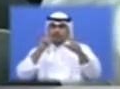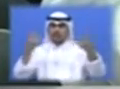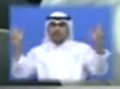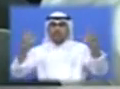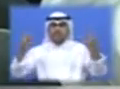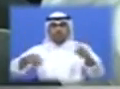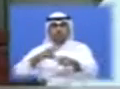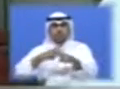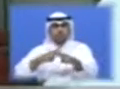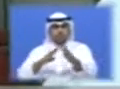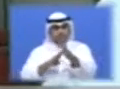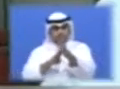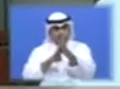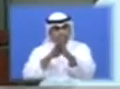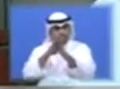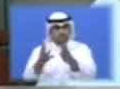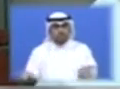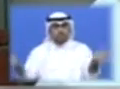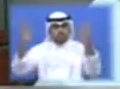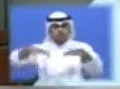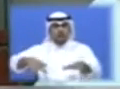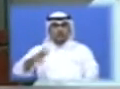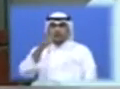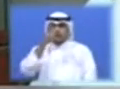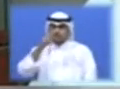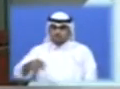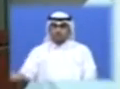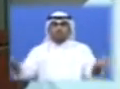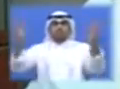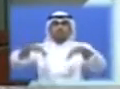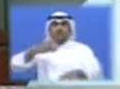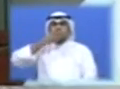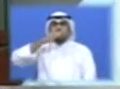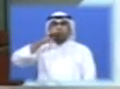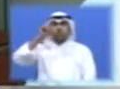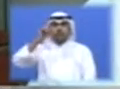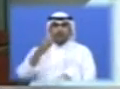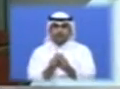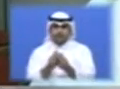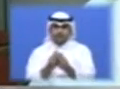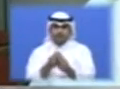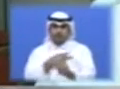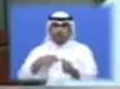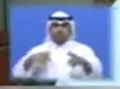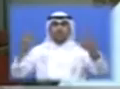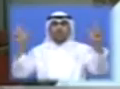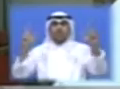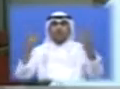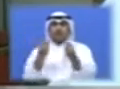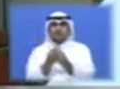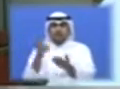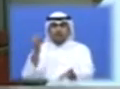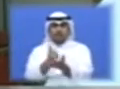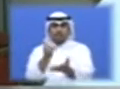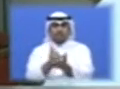الإذاعة والتلفزيون. هناك جهود حديثة من قبل وزارة الإعلام ممثلة المعالي وزير الإعلام